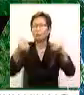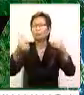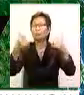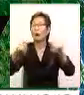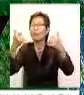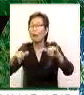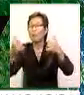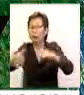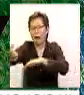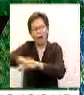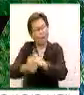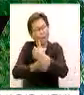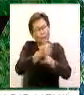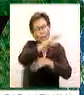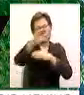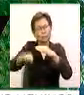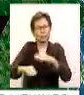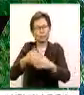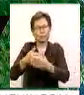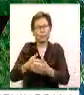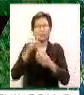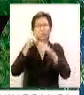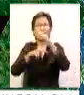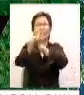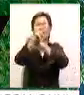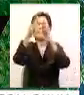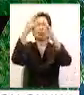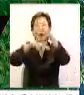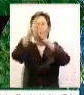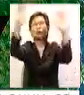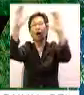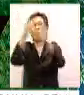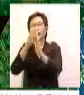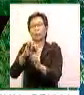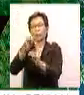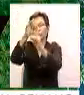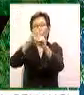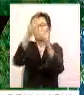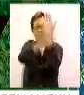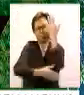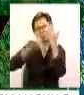dan rekreasi laut. Dan sebelum pisah, kita lihat ramalan cuaca bagi bandar-bandar utama di